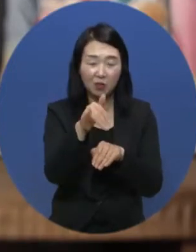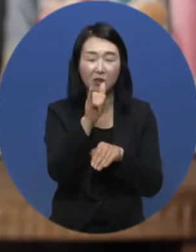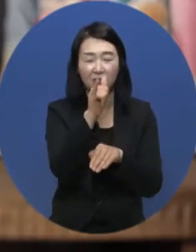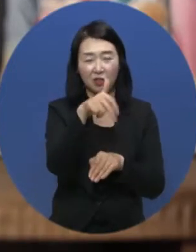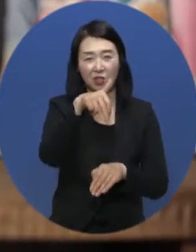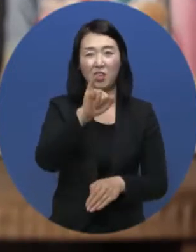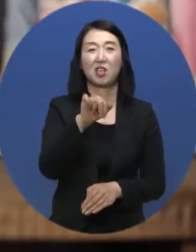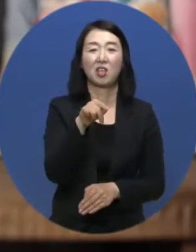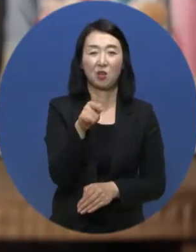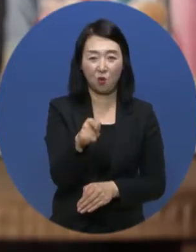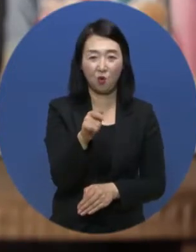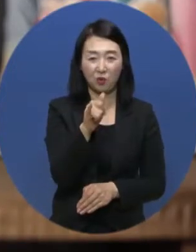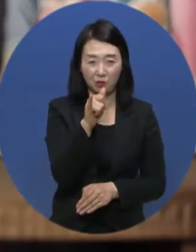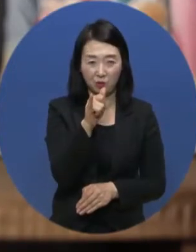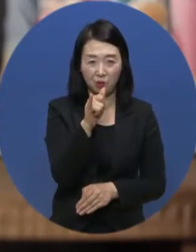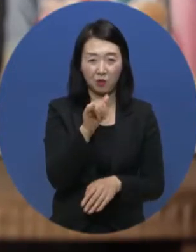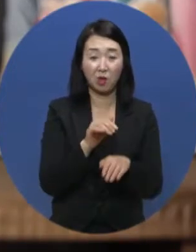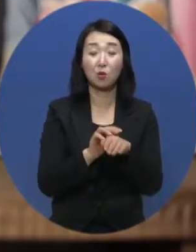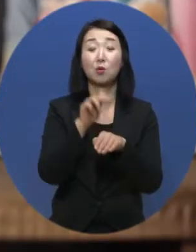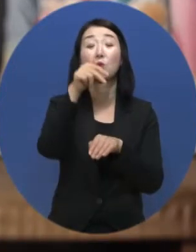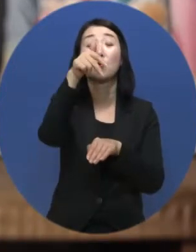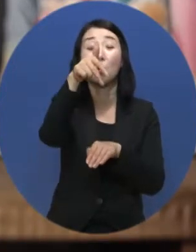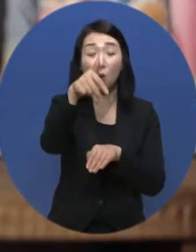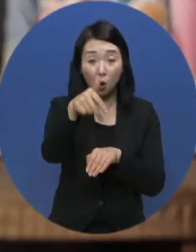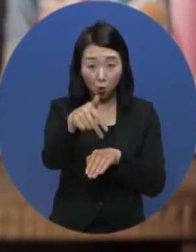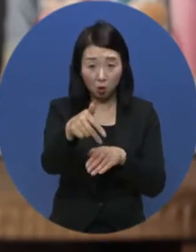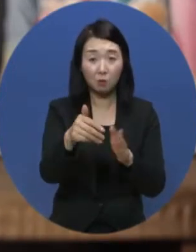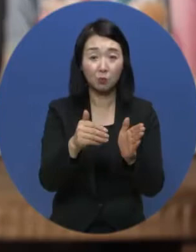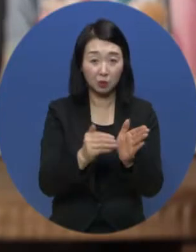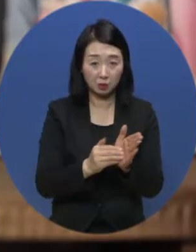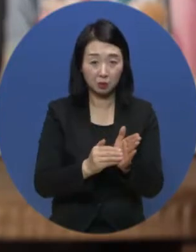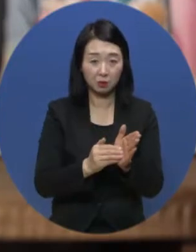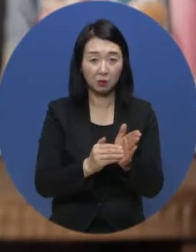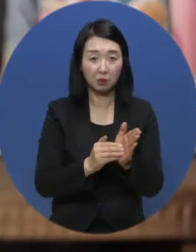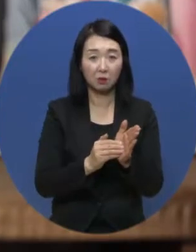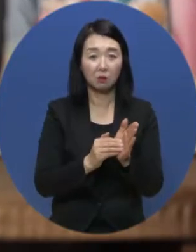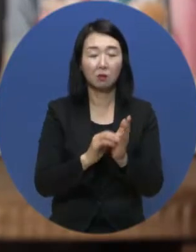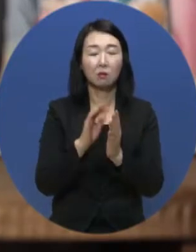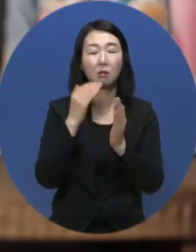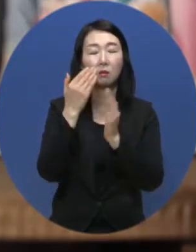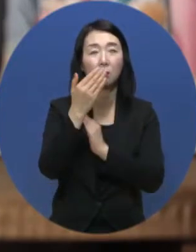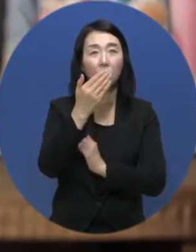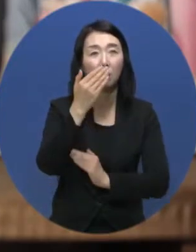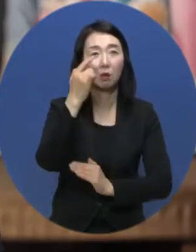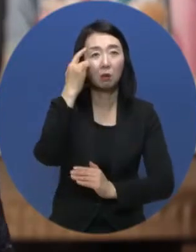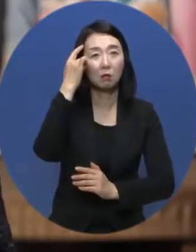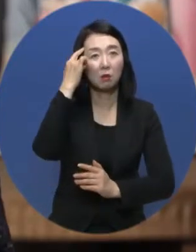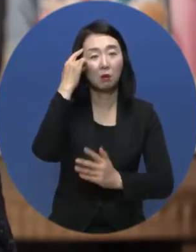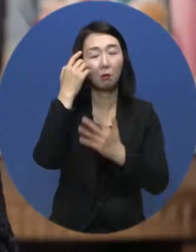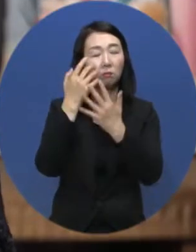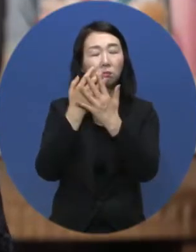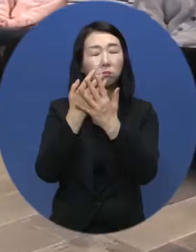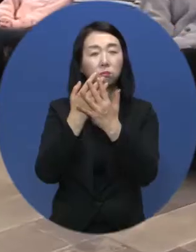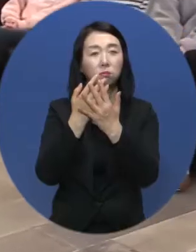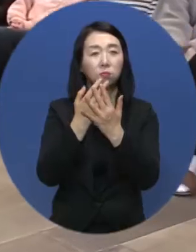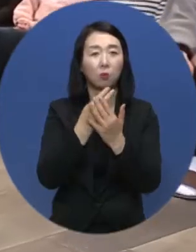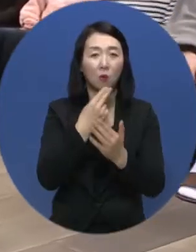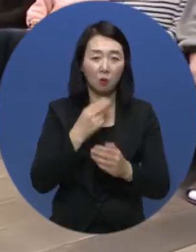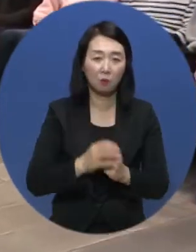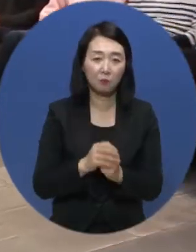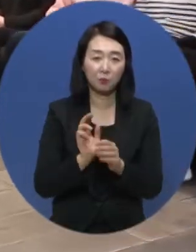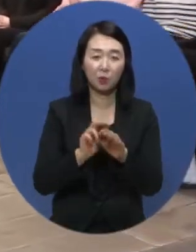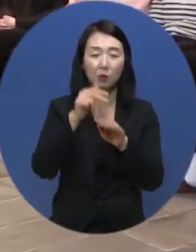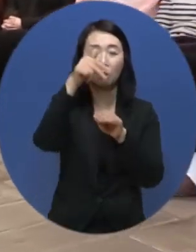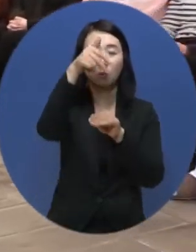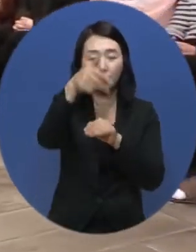있거든요. 거기서 점프를 했고 사실 그 이후의 의식은 정확하게 기억이 나지 않습니다. 점프한